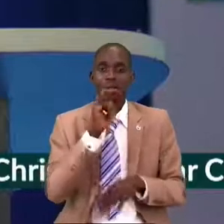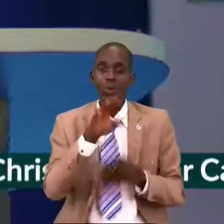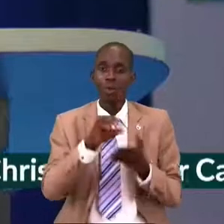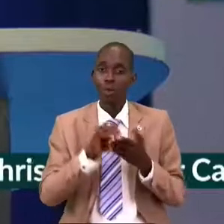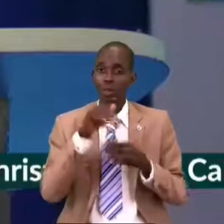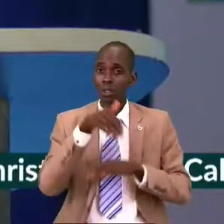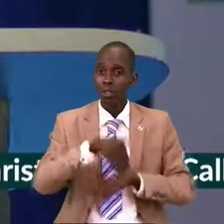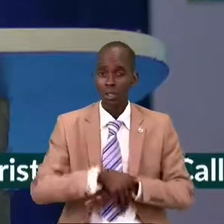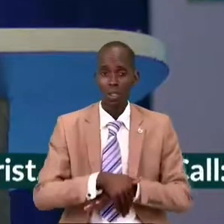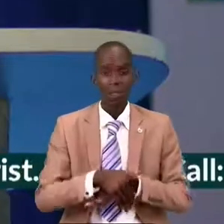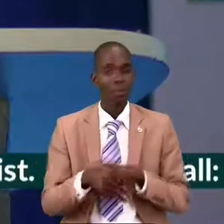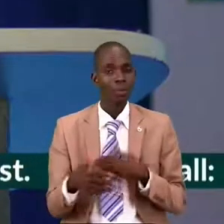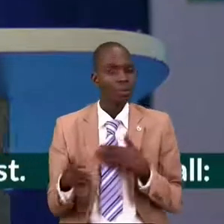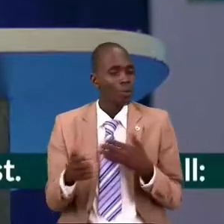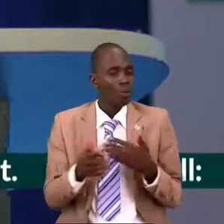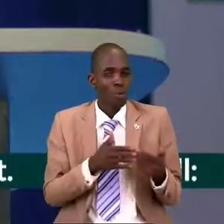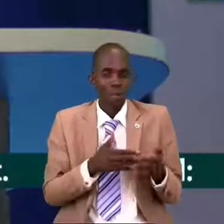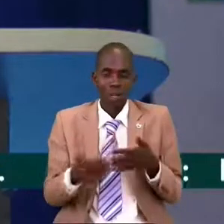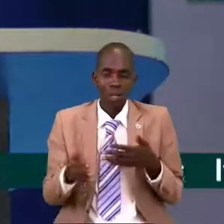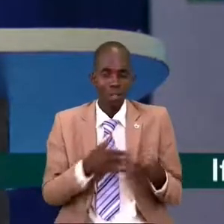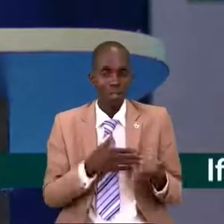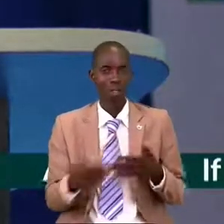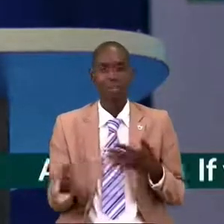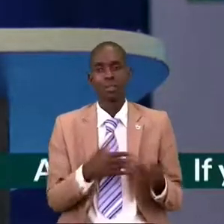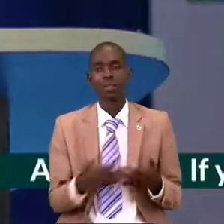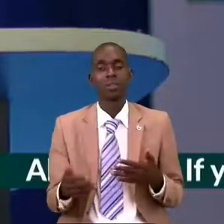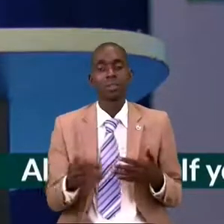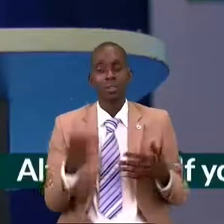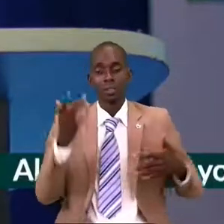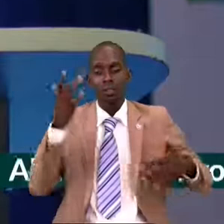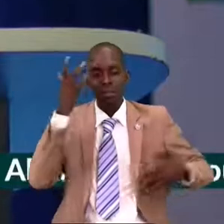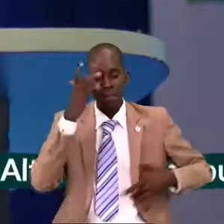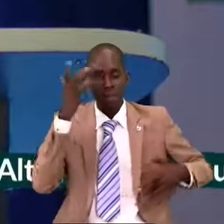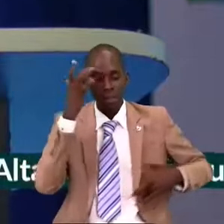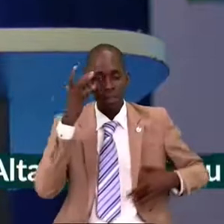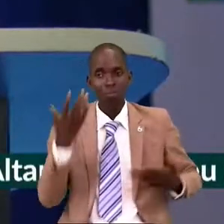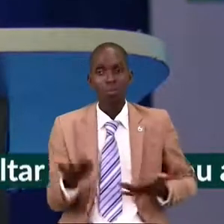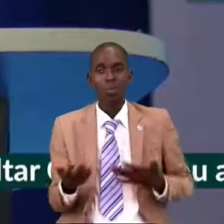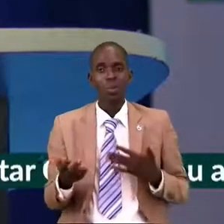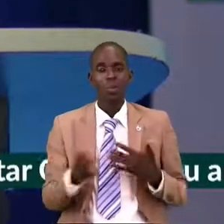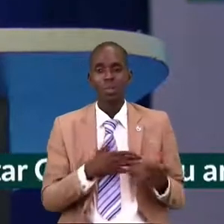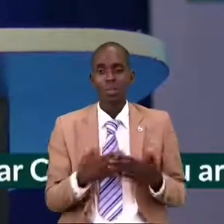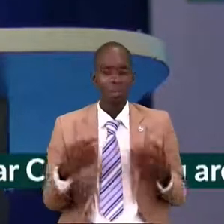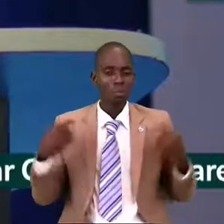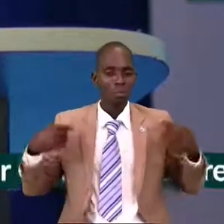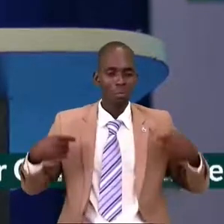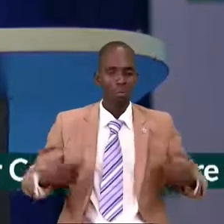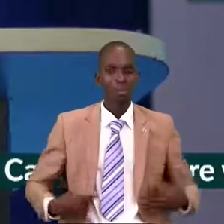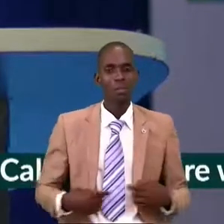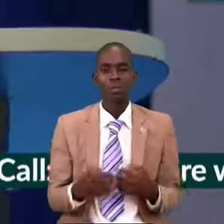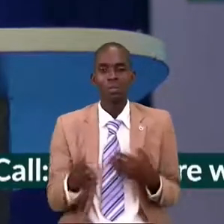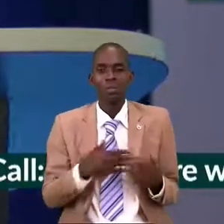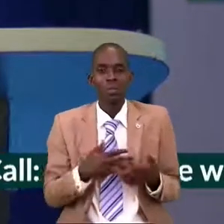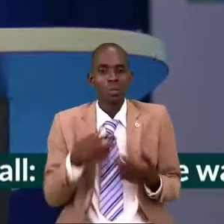maladie, le défi, le mal dont vous souffrez, le Seigneur est là pour manifester sa miséricorde dans la vie